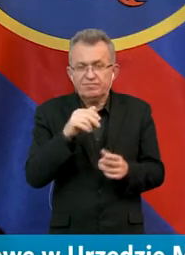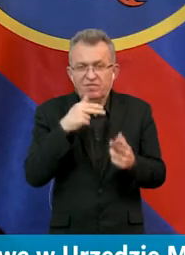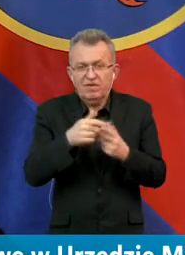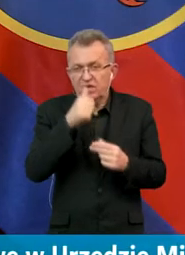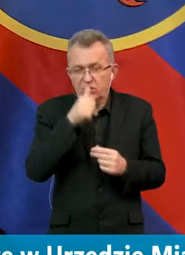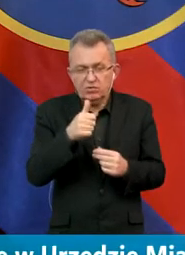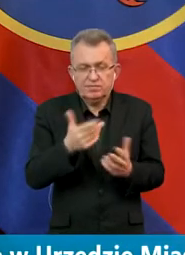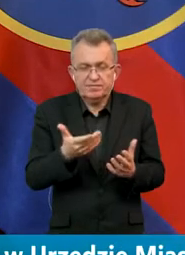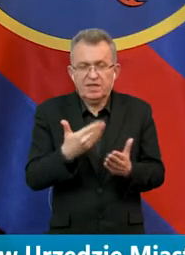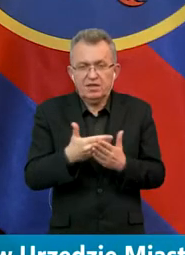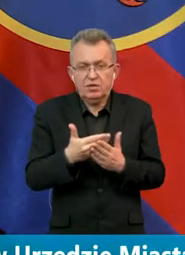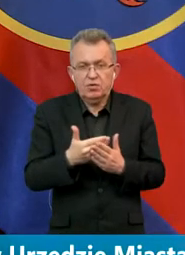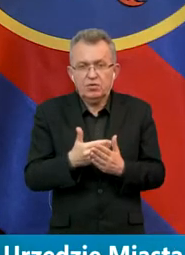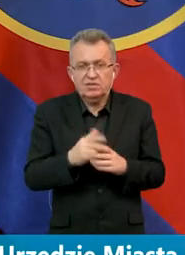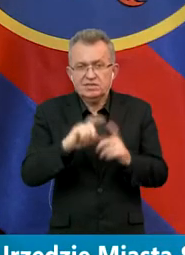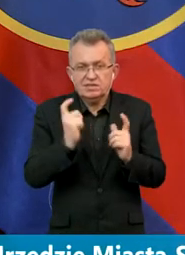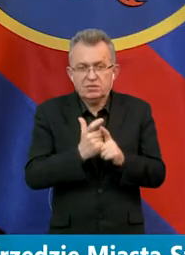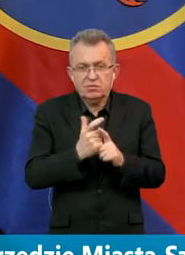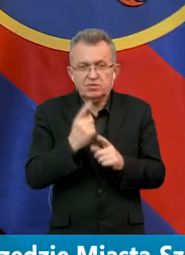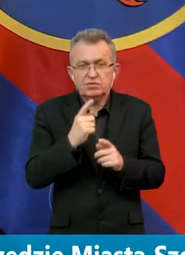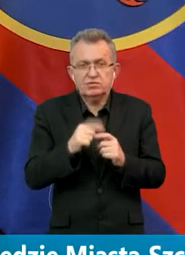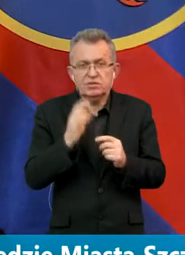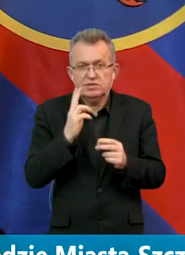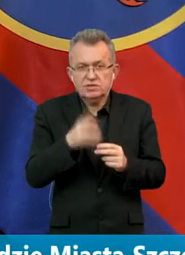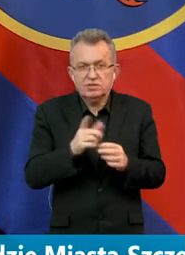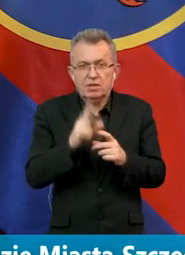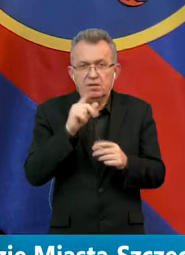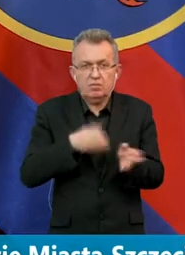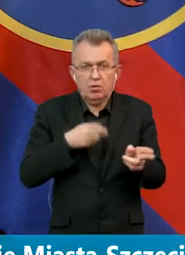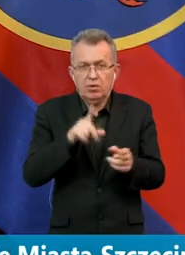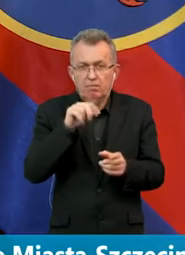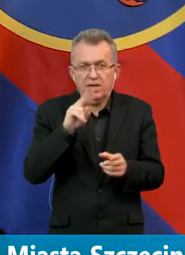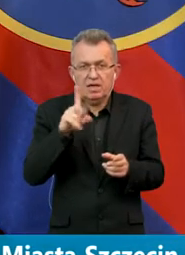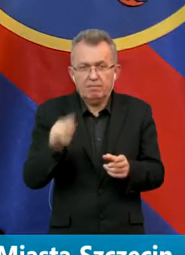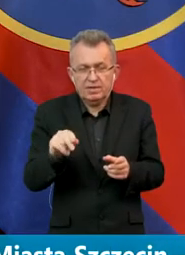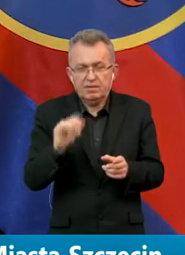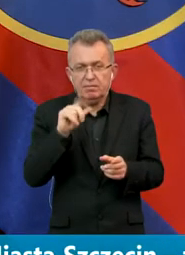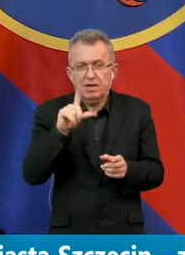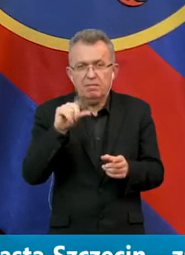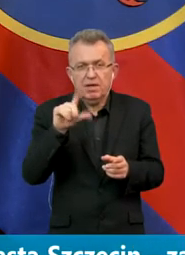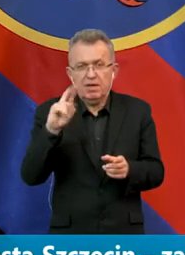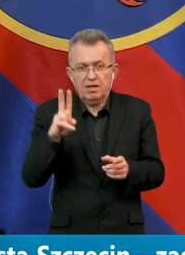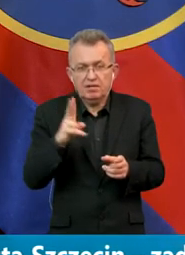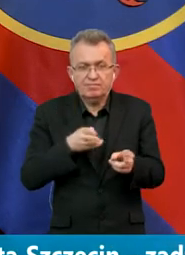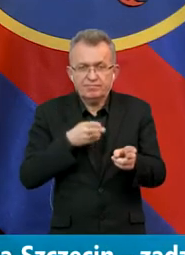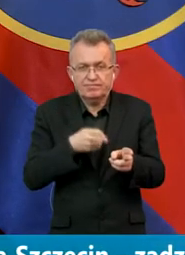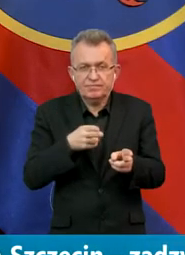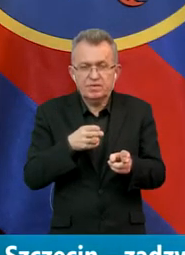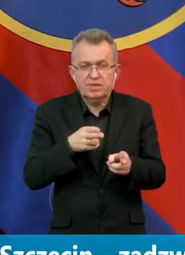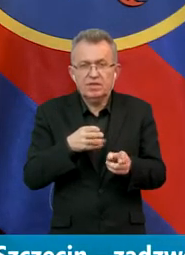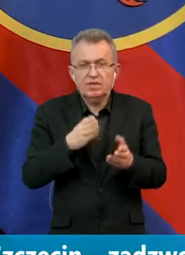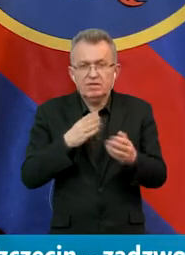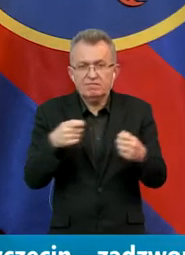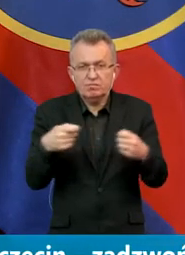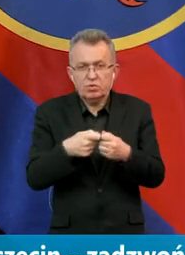odpowiedzi, dlatego że cały czas liczymy, iż inwestycja PKP, PLK realizowana przez firmę Trakcja, przypomnę, że obie spółki